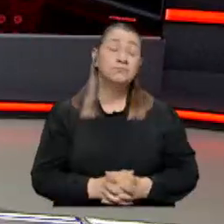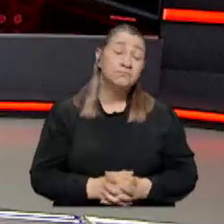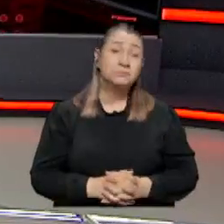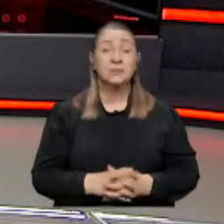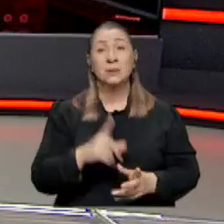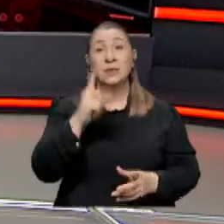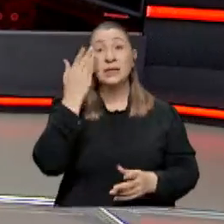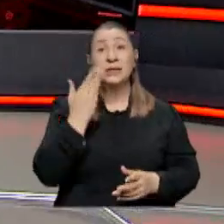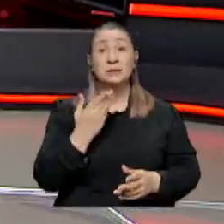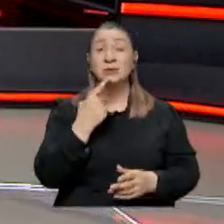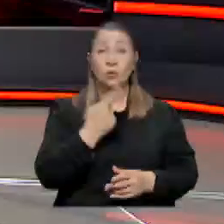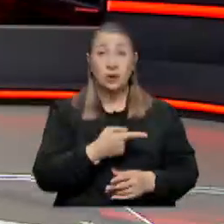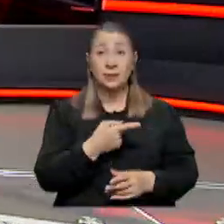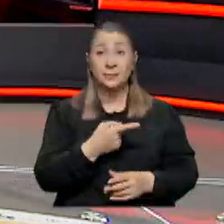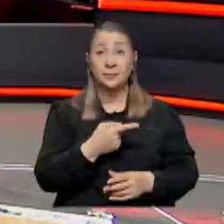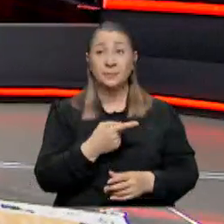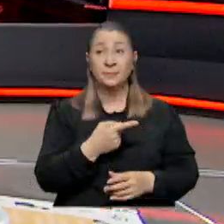Şimdi bir izleyicimiz diyor ki